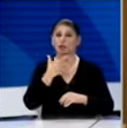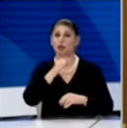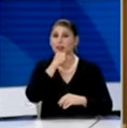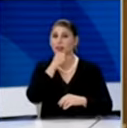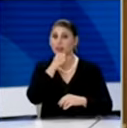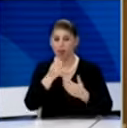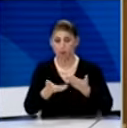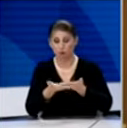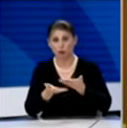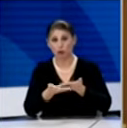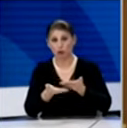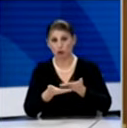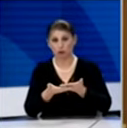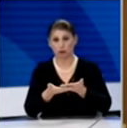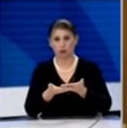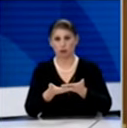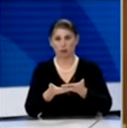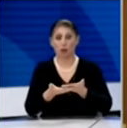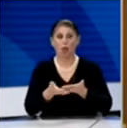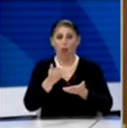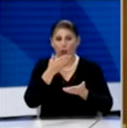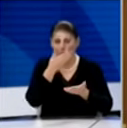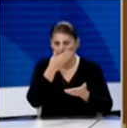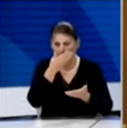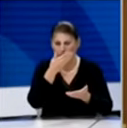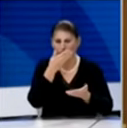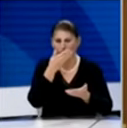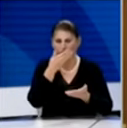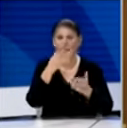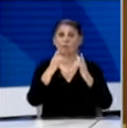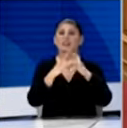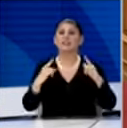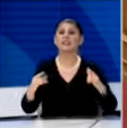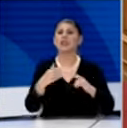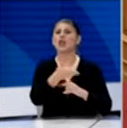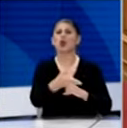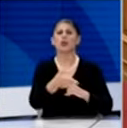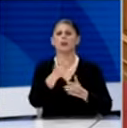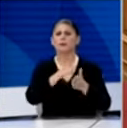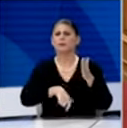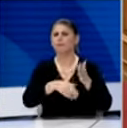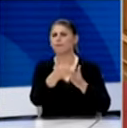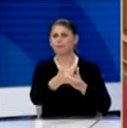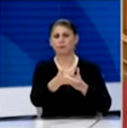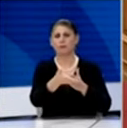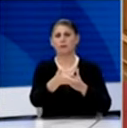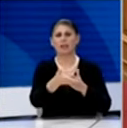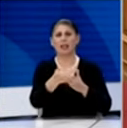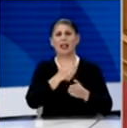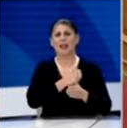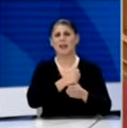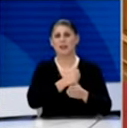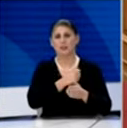που φιλοξενείτο στον ξενώνα της Καρδίτσας, στη δύση του βίου